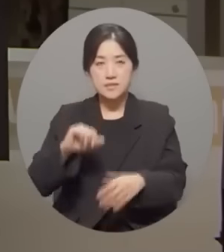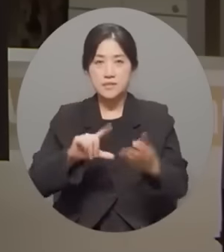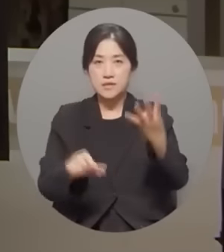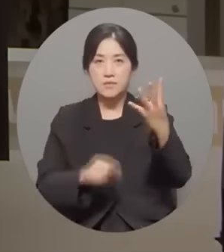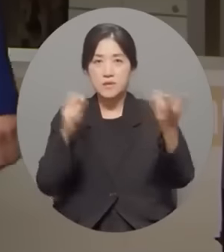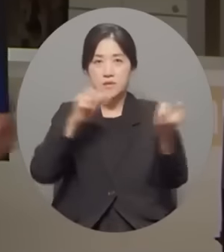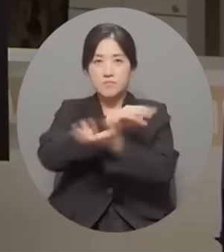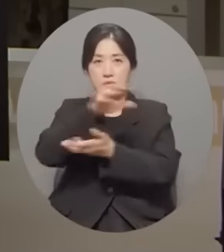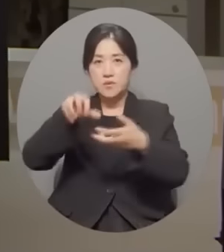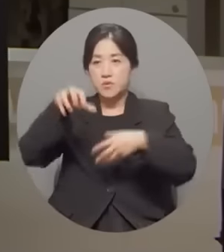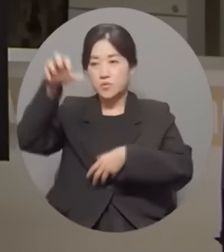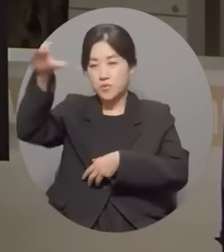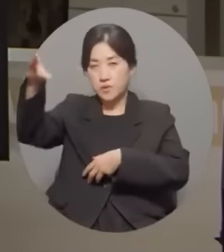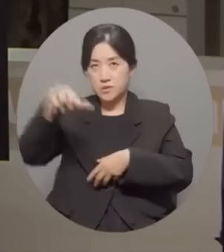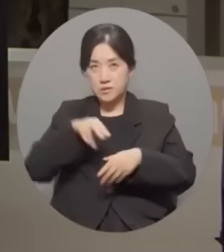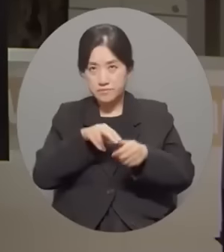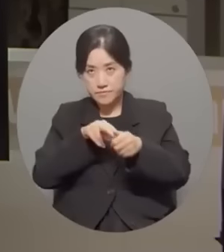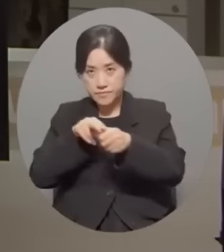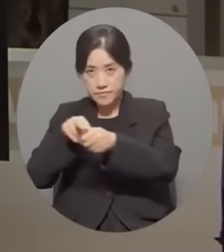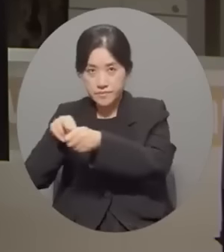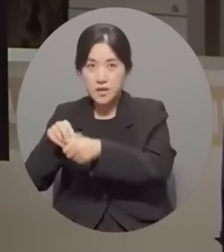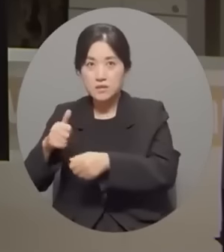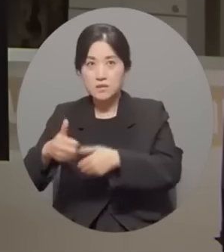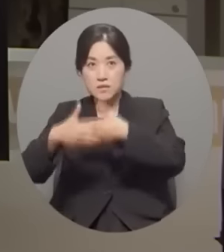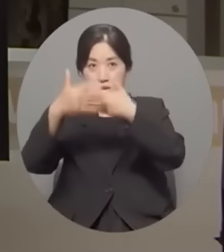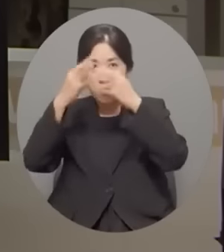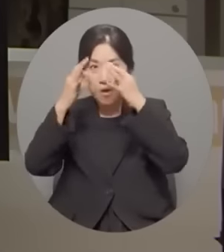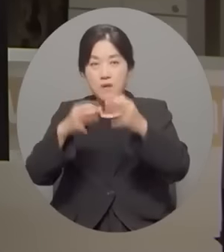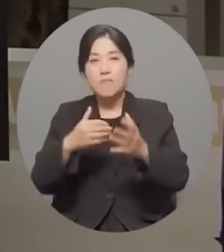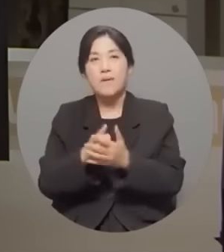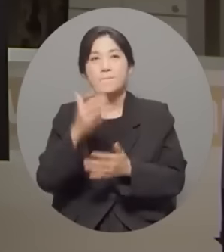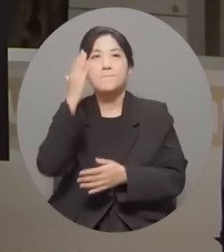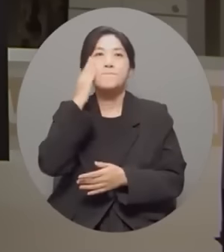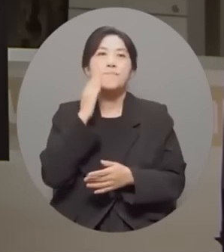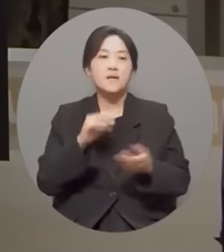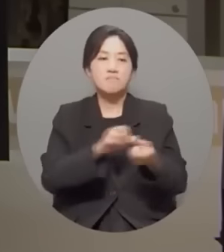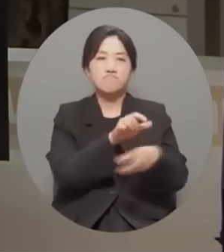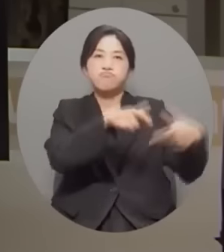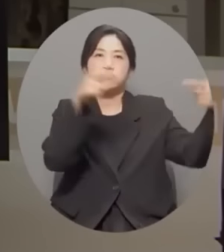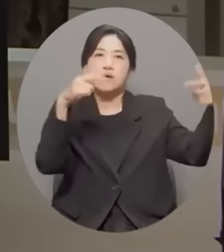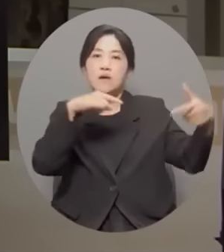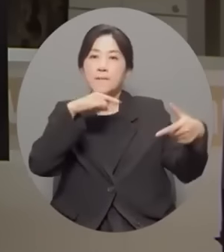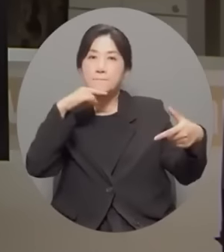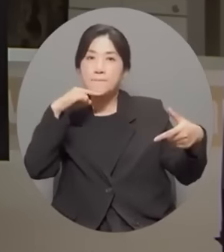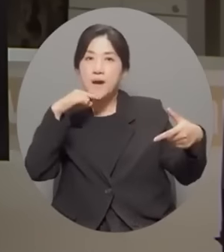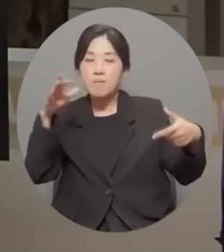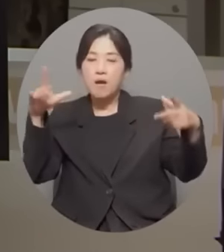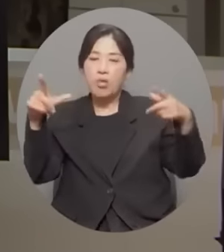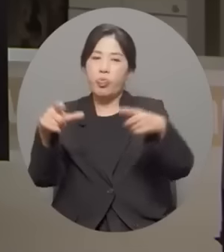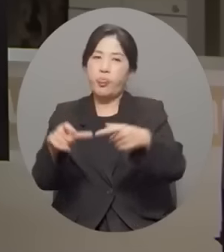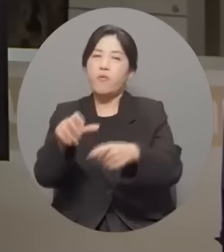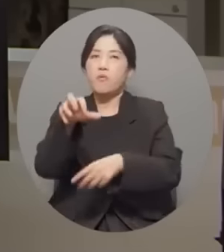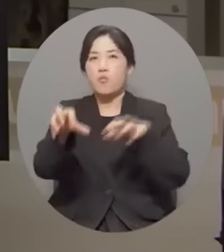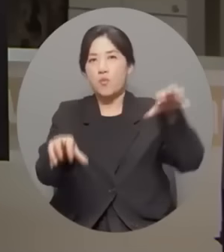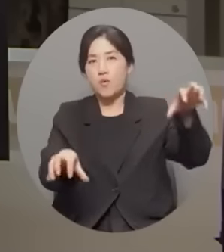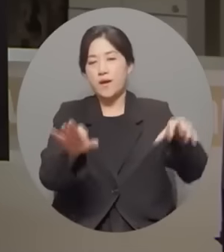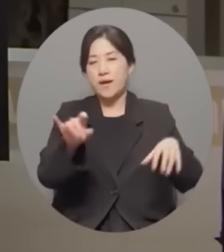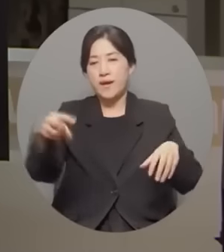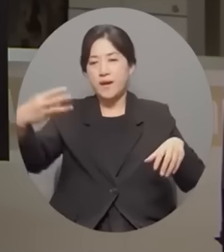비구름의 위치를 추적한 영상인데요. 파란색은 증가하고 붉은색은 감소한 곳입니다.